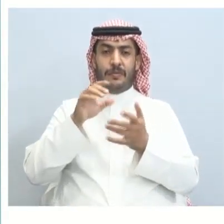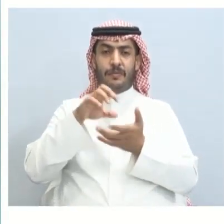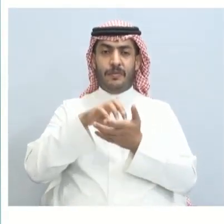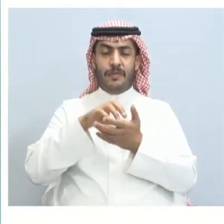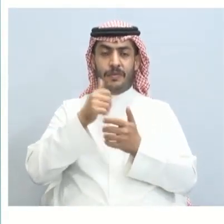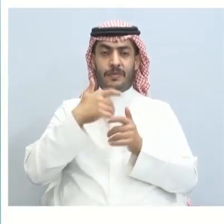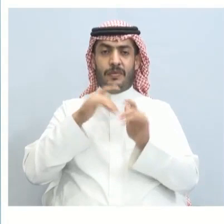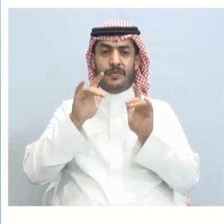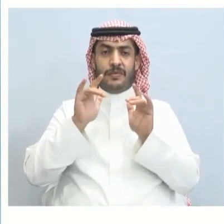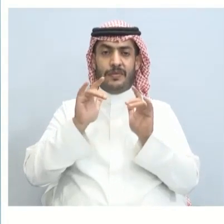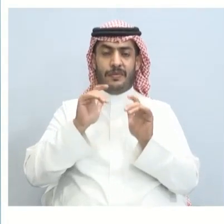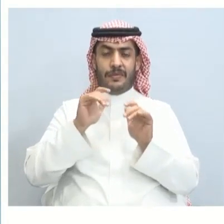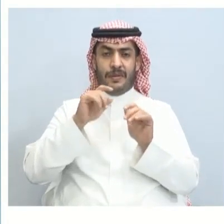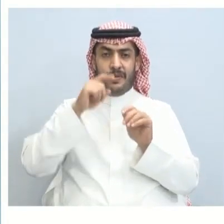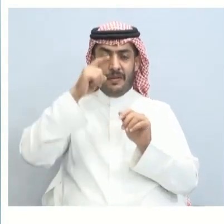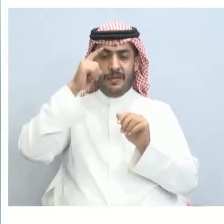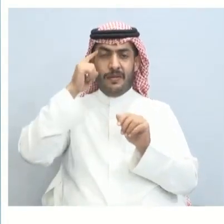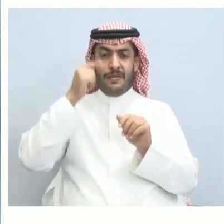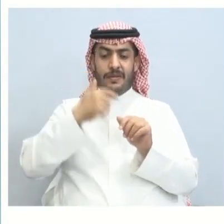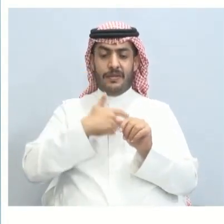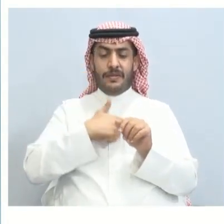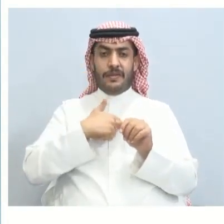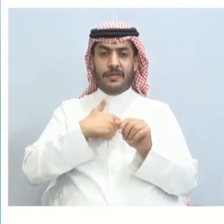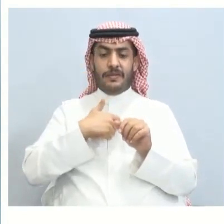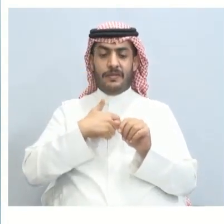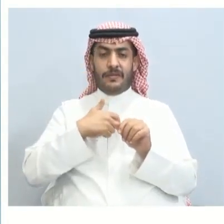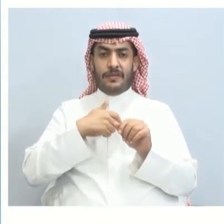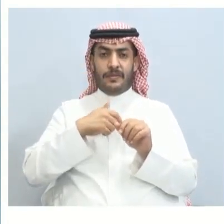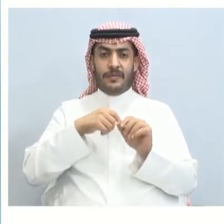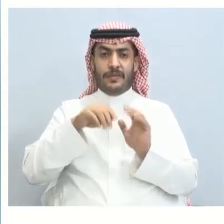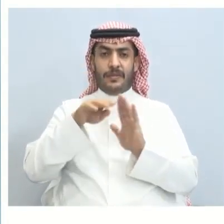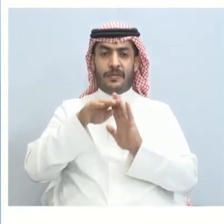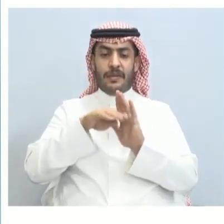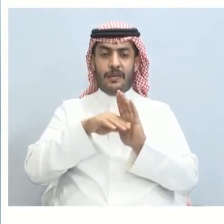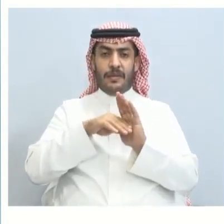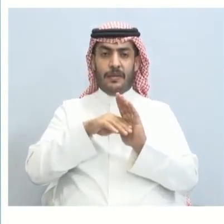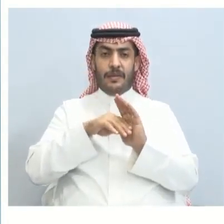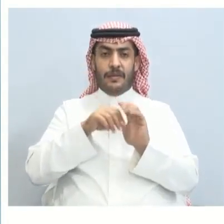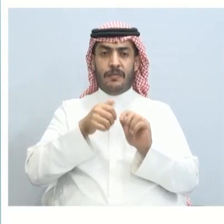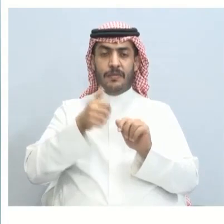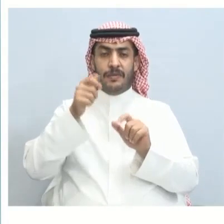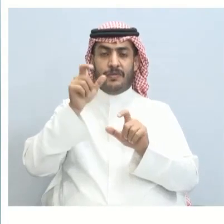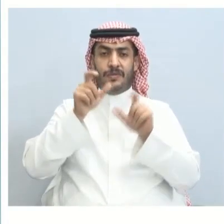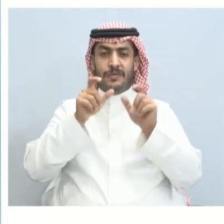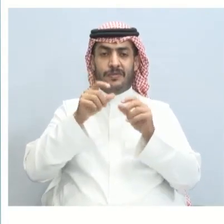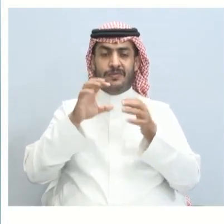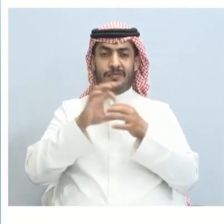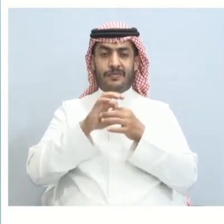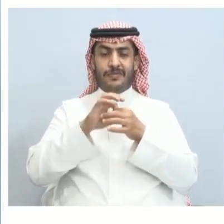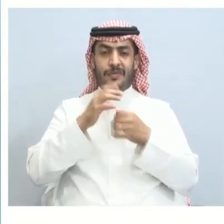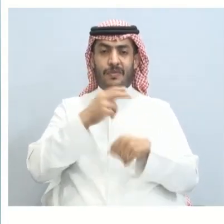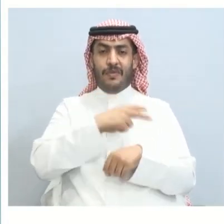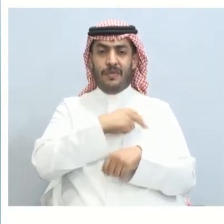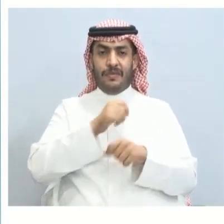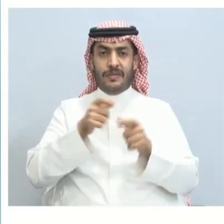سيجلس فيه اذا سيضع الاسم امام موقع او المقعد الذي سيق فيه هذا الشخص المشارك او الاعضاء